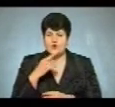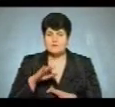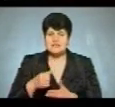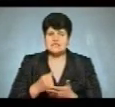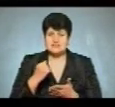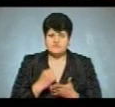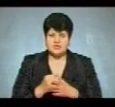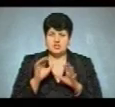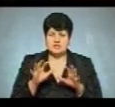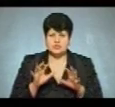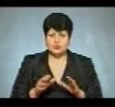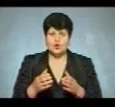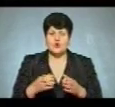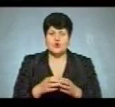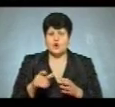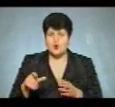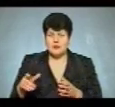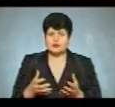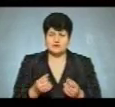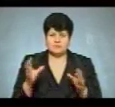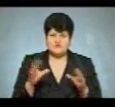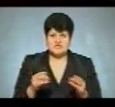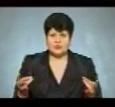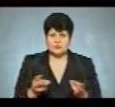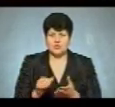статуту єпархії громади отримають усі необхідні документи.